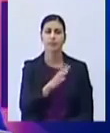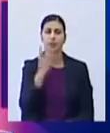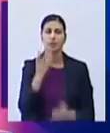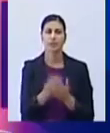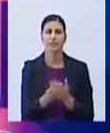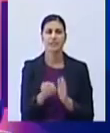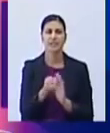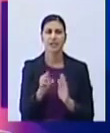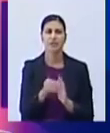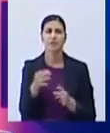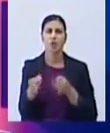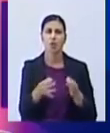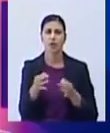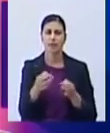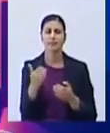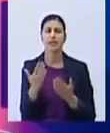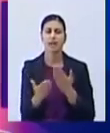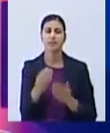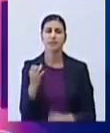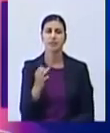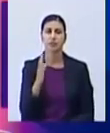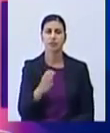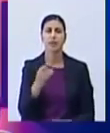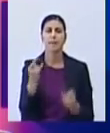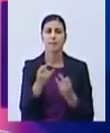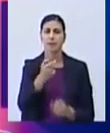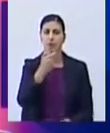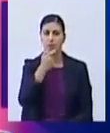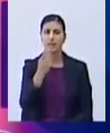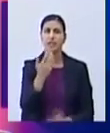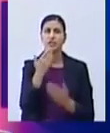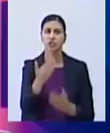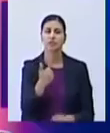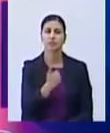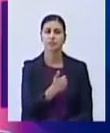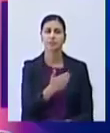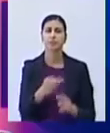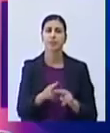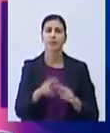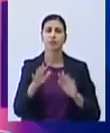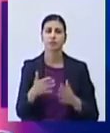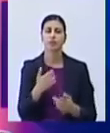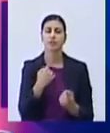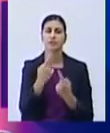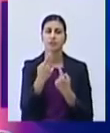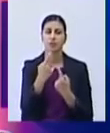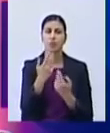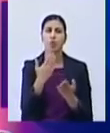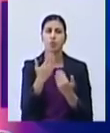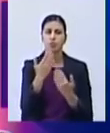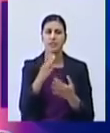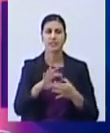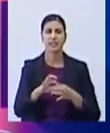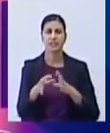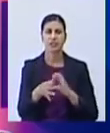Kweni, Sarcev, Nolkien, Mihai, Talbot, s-a interesat, Ikne, Mapura, Blistu, s-a smutit, da, s-a smutit, da, s-a smutit, da, s-a smutit, da, s-a smutit, da,